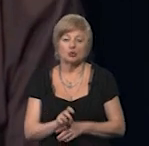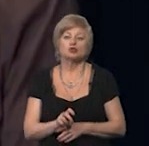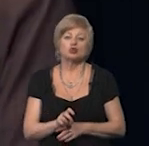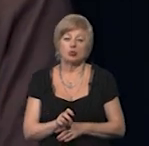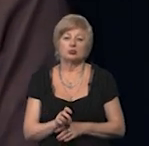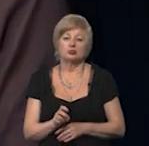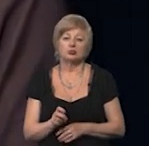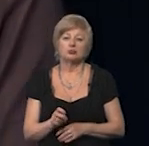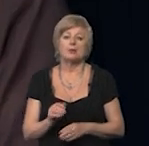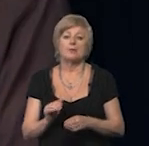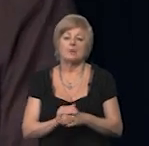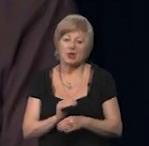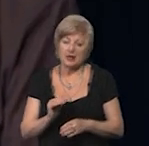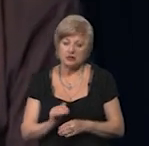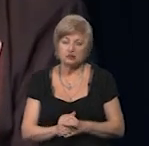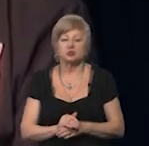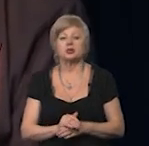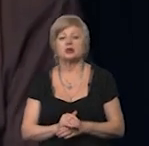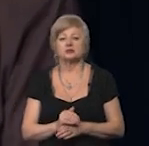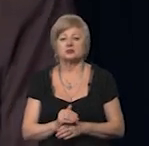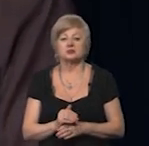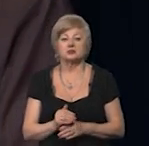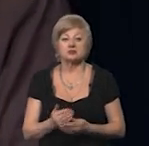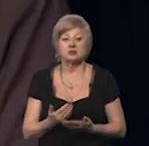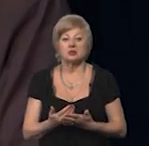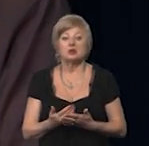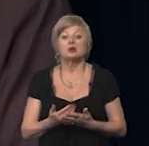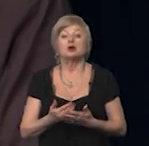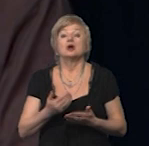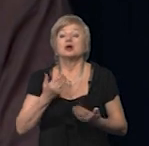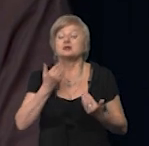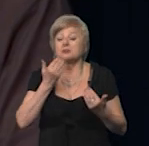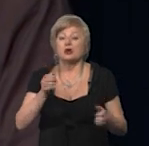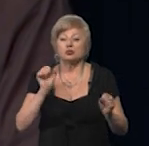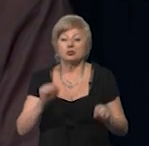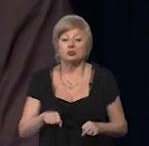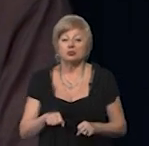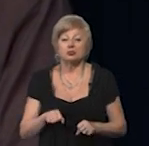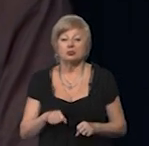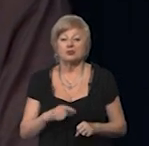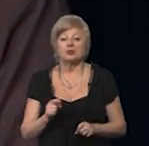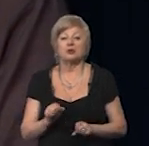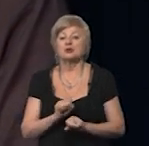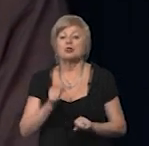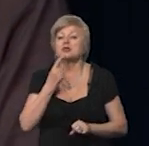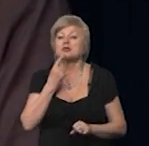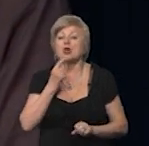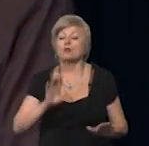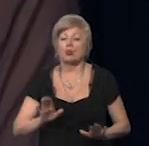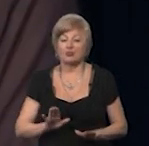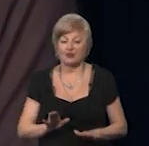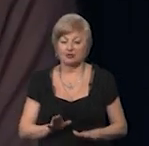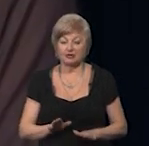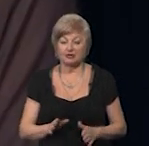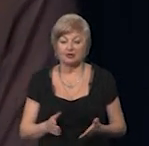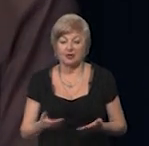там, ага, молодець, віруєш, вірую, так, рубатися можу, а писати можеш? Не знаю, ще не пробував. Да,